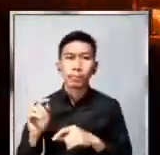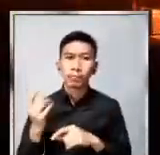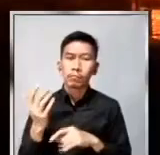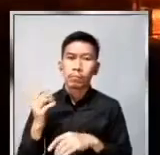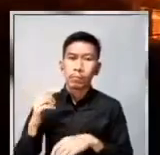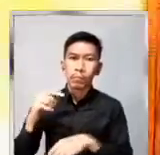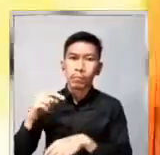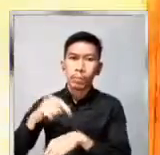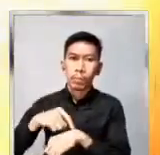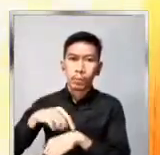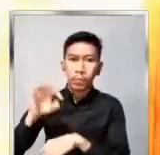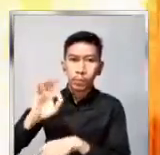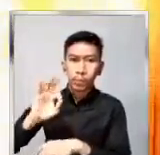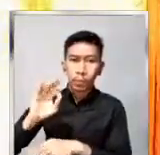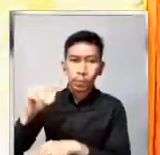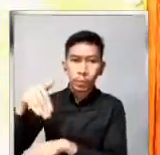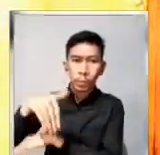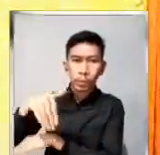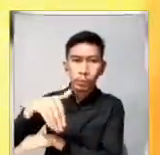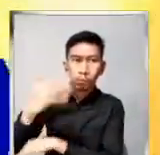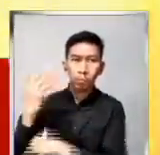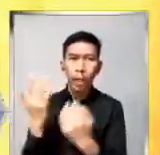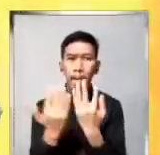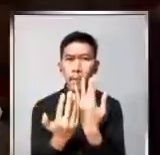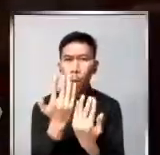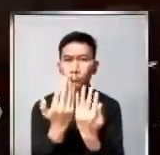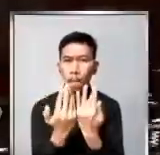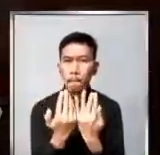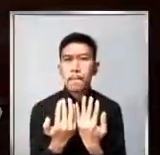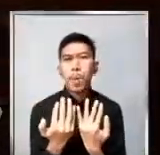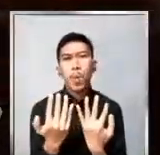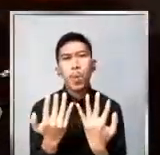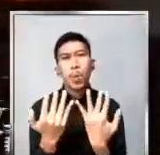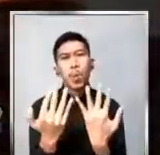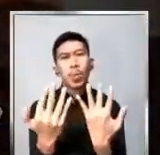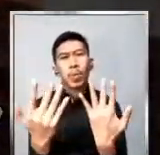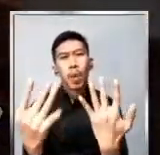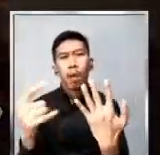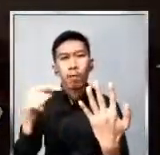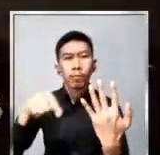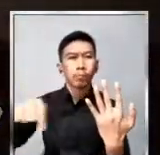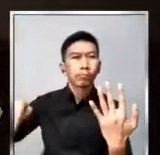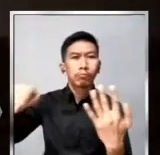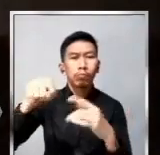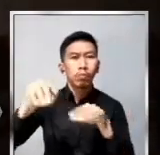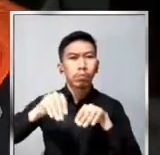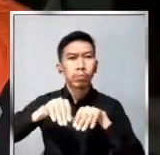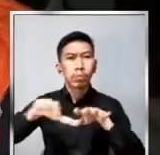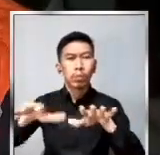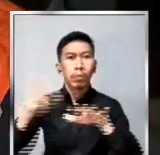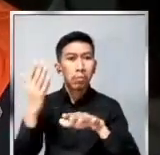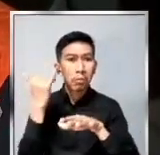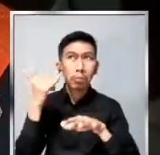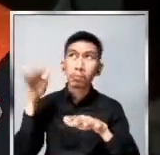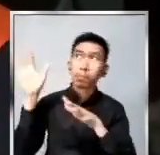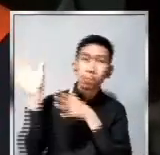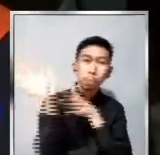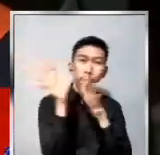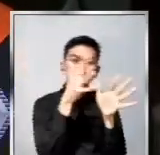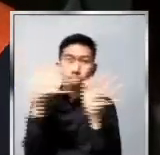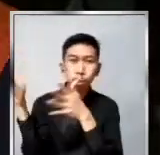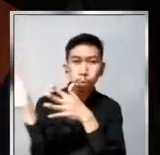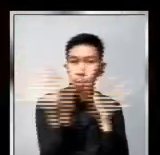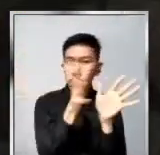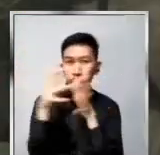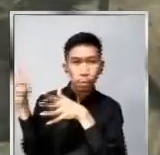barangay Sinigwalasan. Kumalat ito ng napakabilis dahil sa hanging dala ng bagyong Rolly. Under investigation pa po yung cause ng